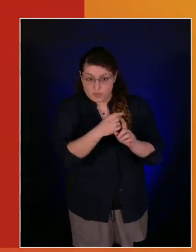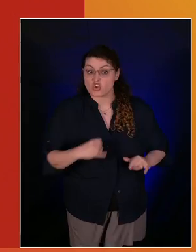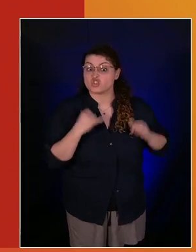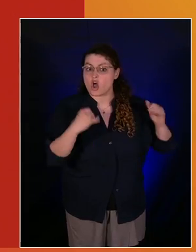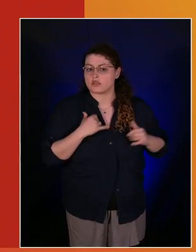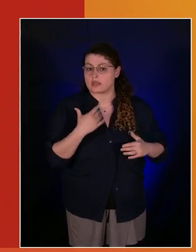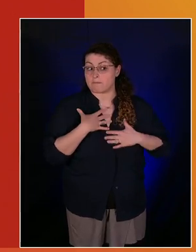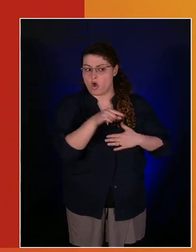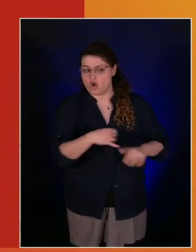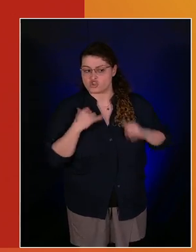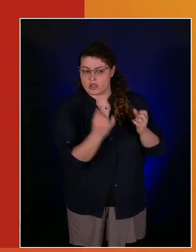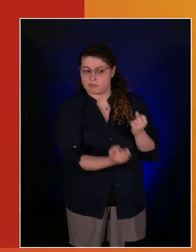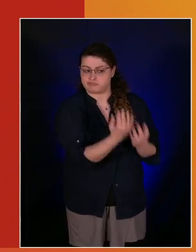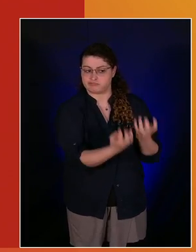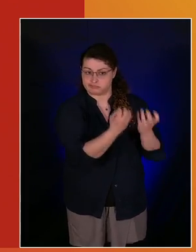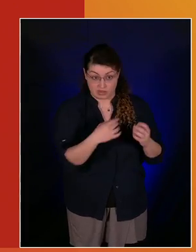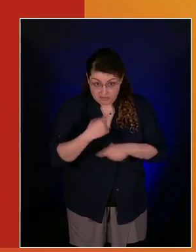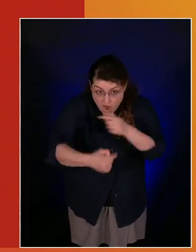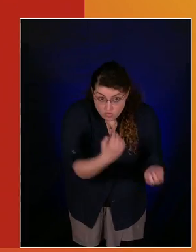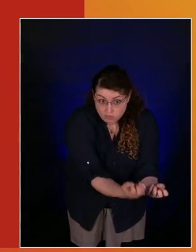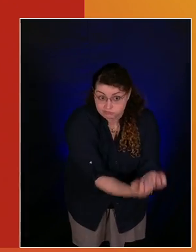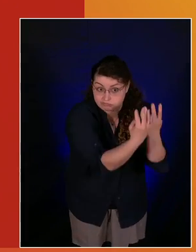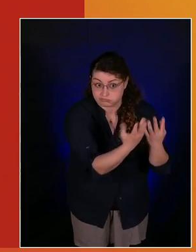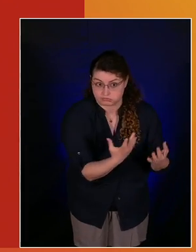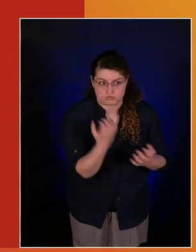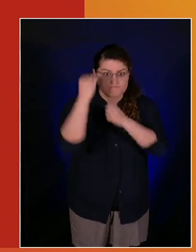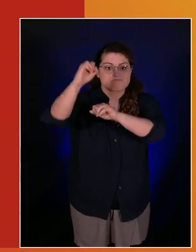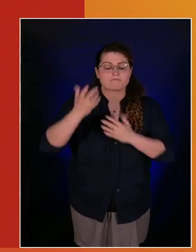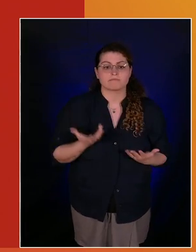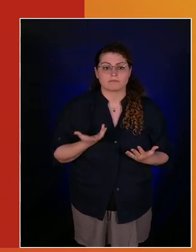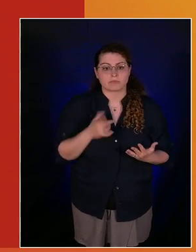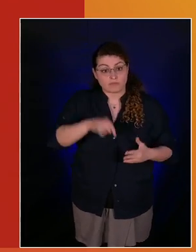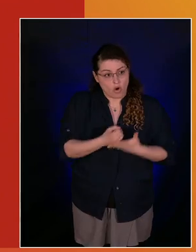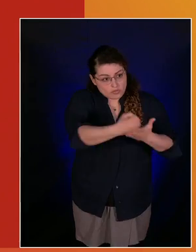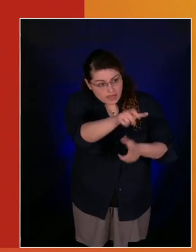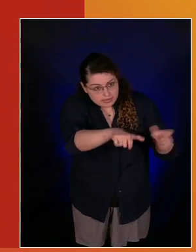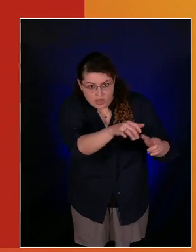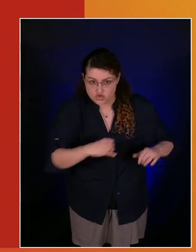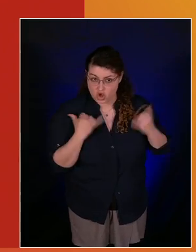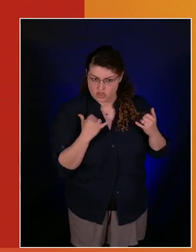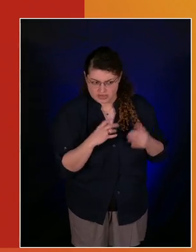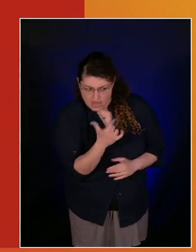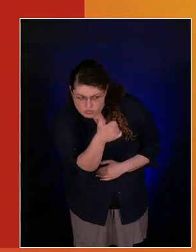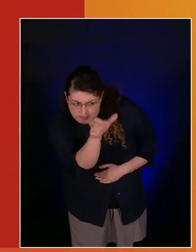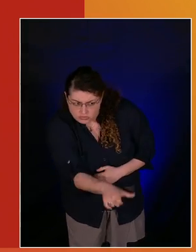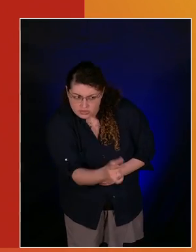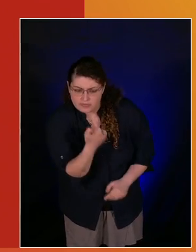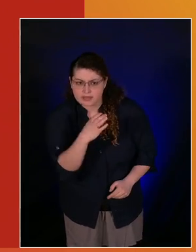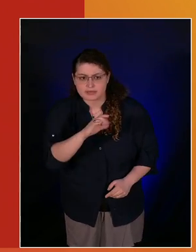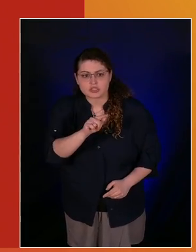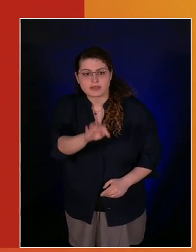jeunesse se lève et elle est en train de se lever il faut qu'on soutienne les jeunes et dans le lot il y a un camarade